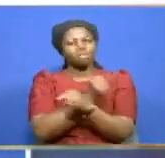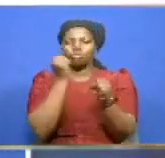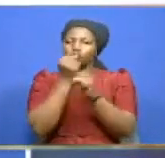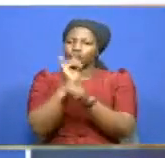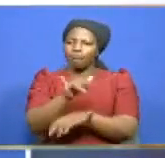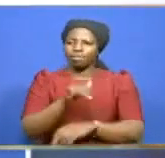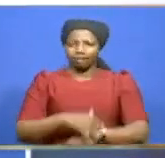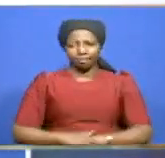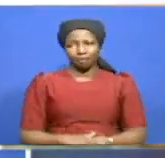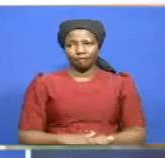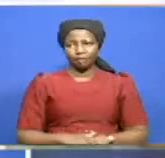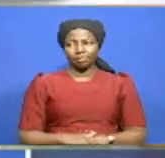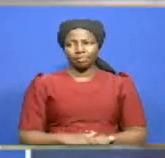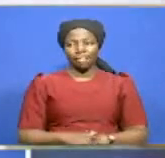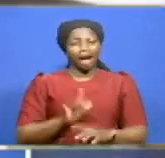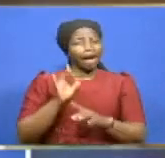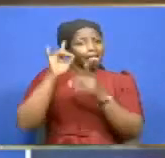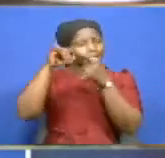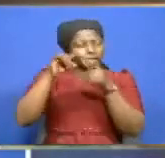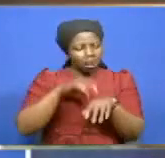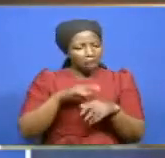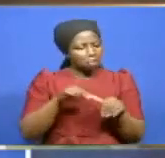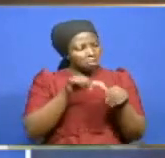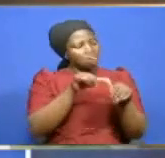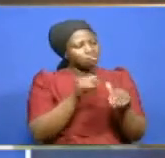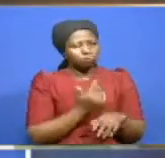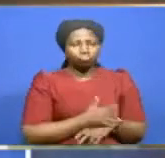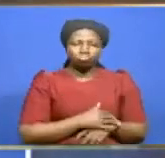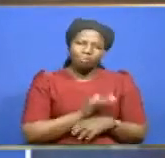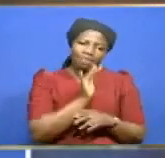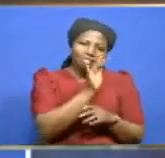kazi mpaka aendelee kuomba kutoka kule.